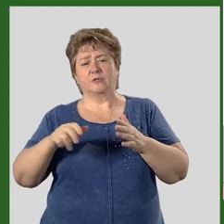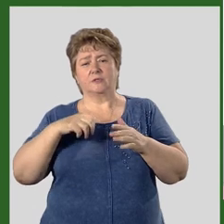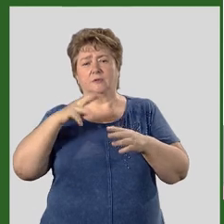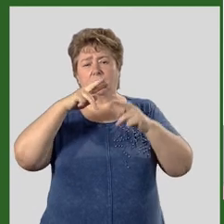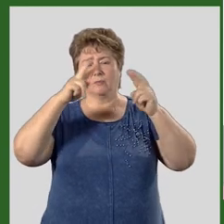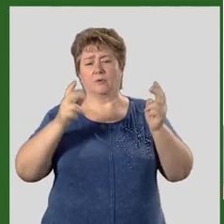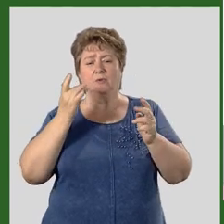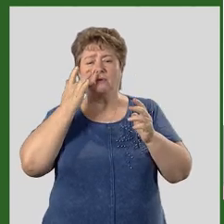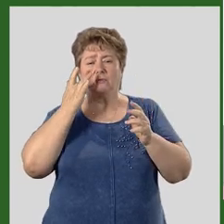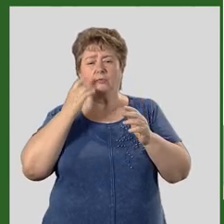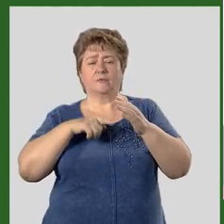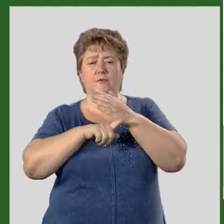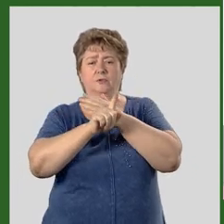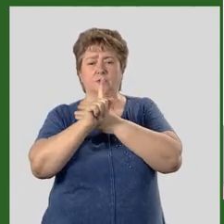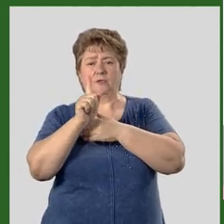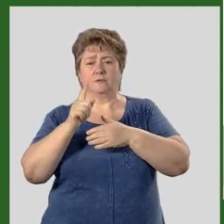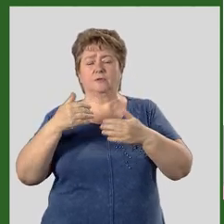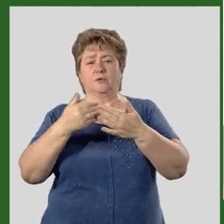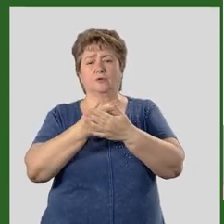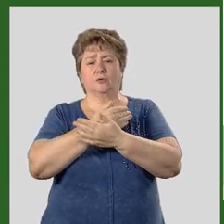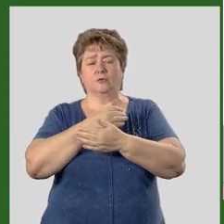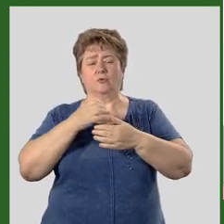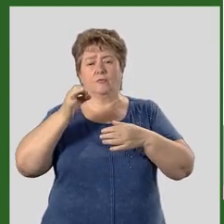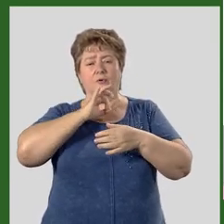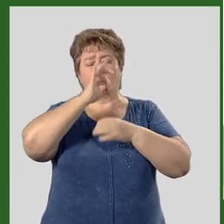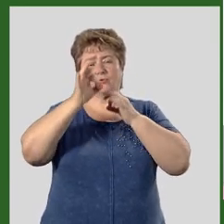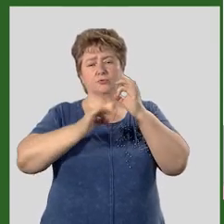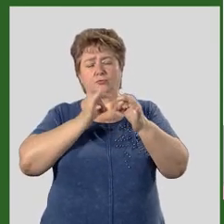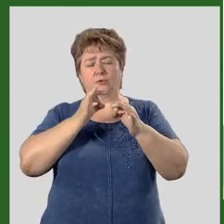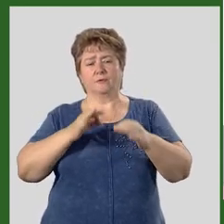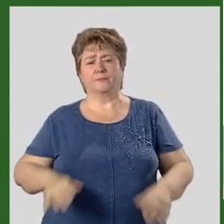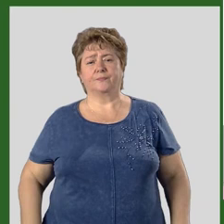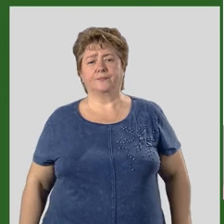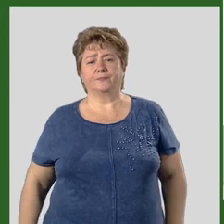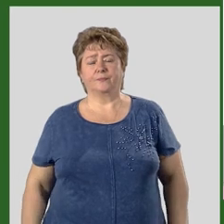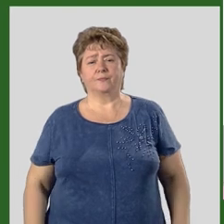меридиану, от которого начинаются новые сутки.